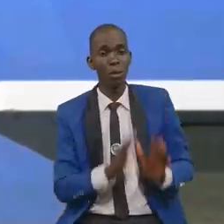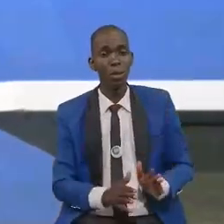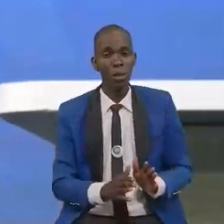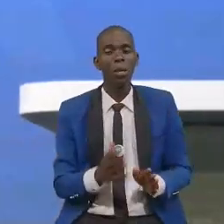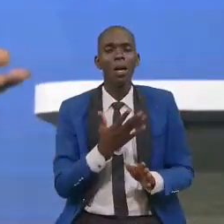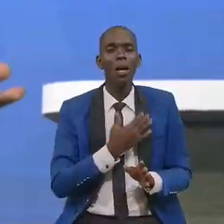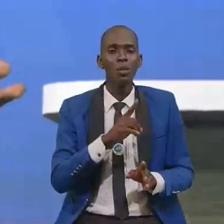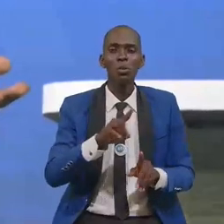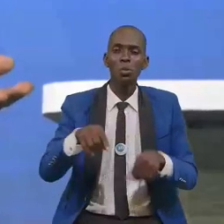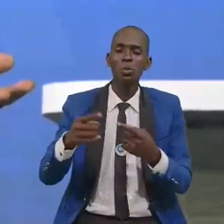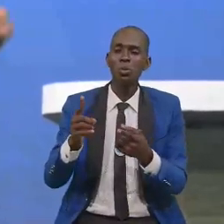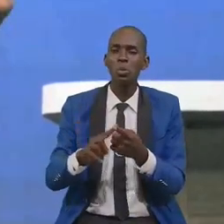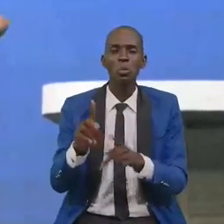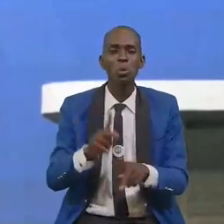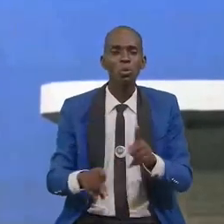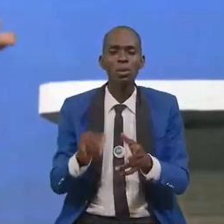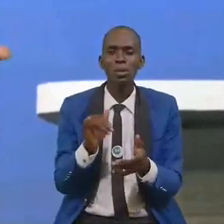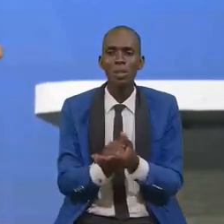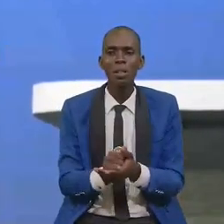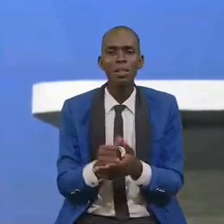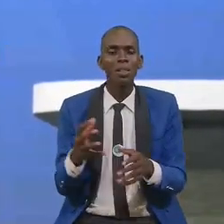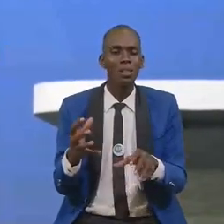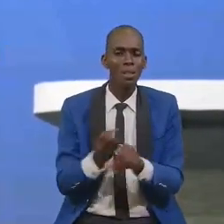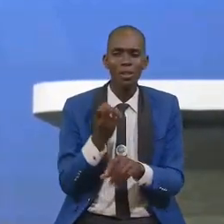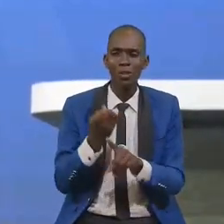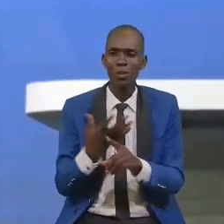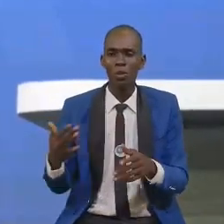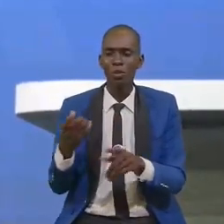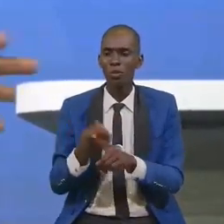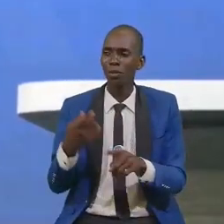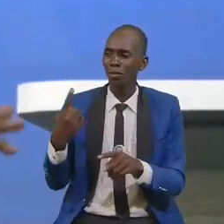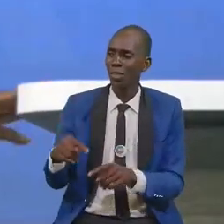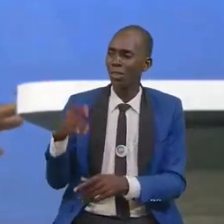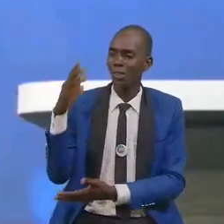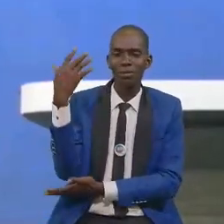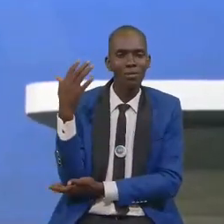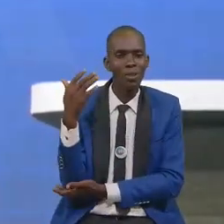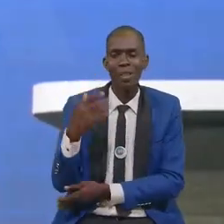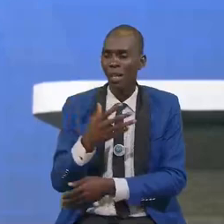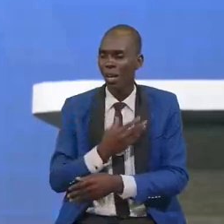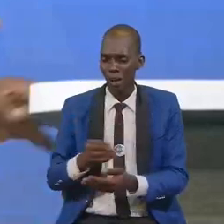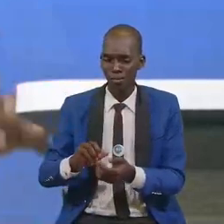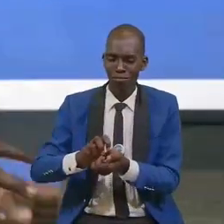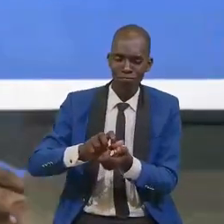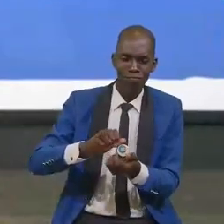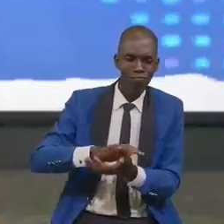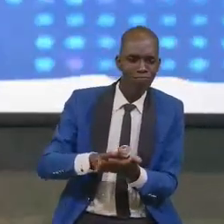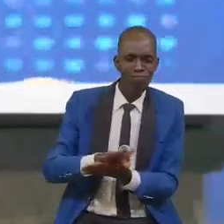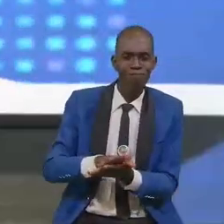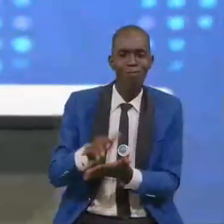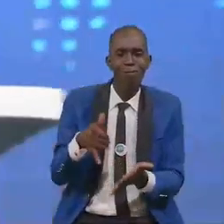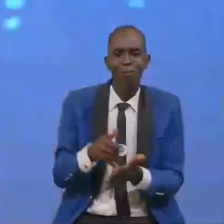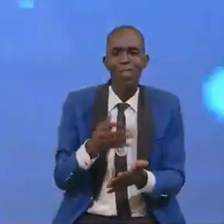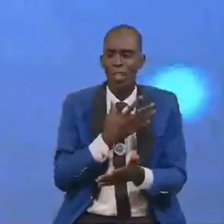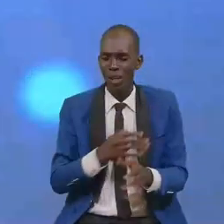vers ce peut-être qui prennent quelque chose de qui prennent quelque chose des écosses et